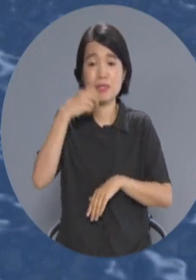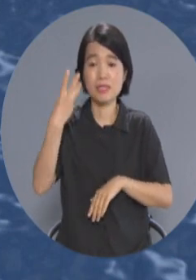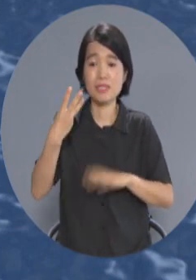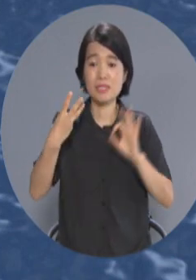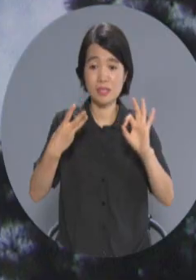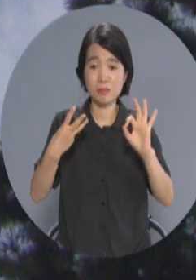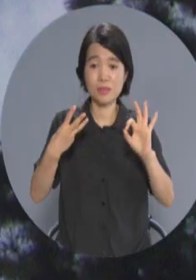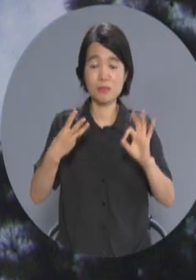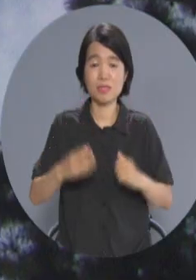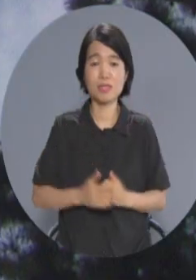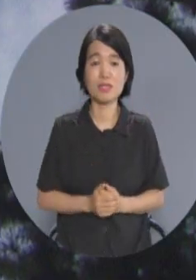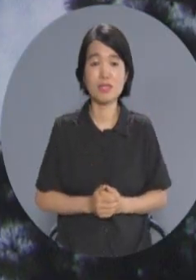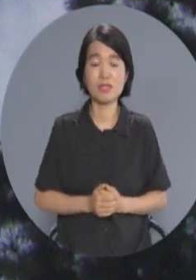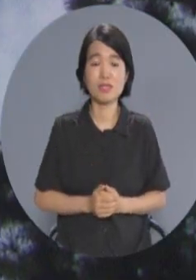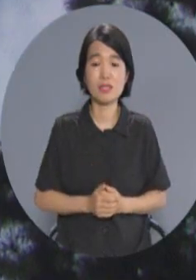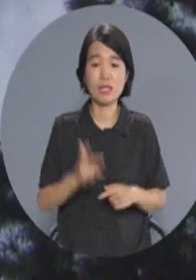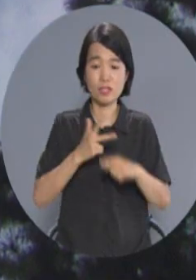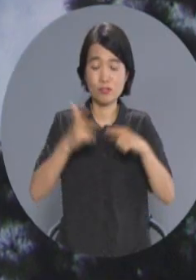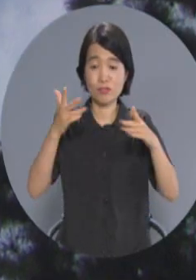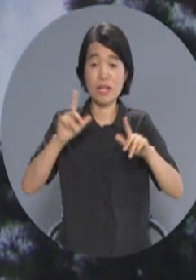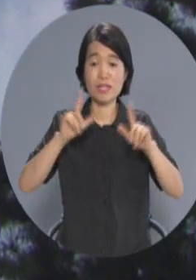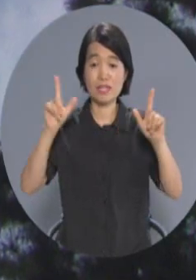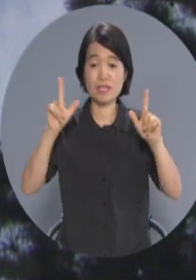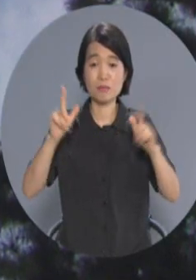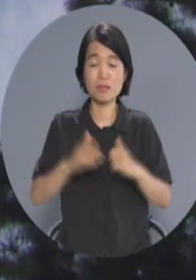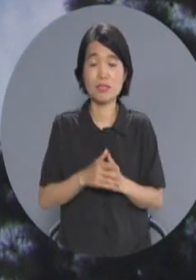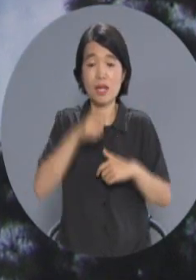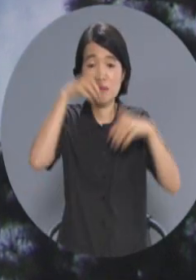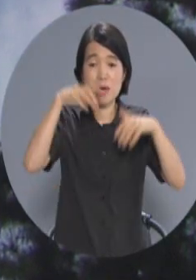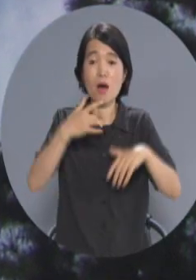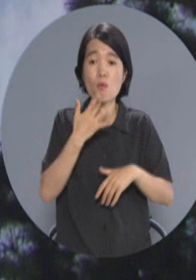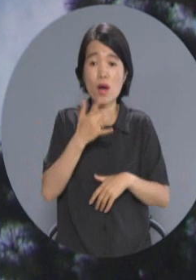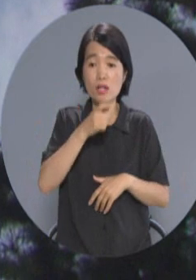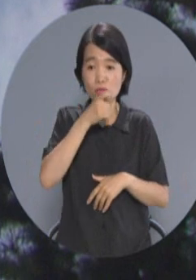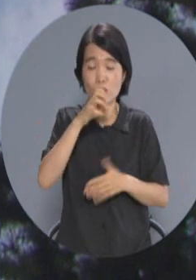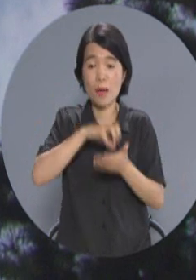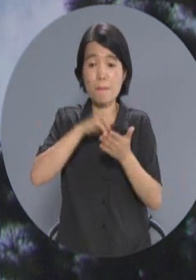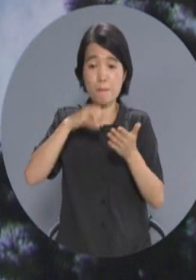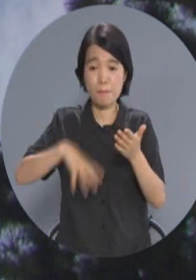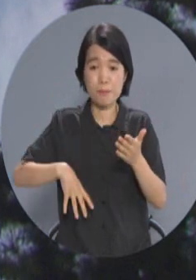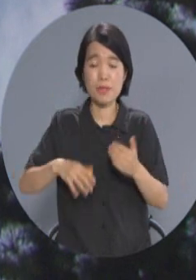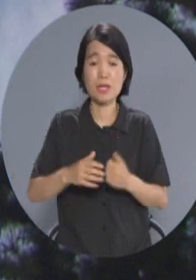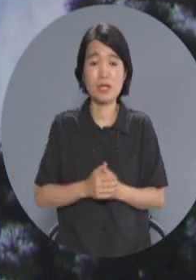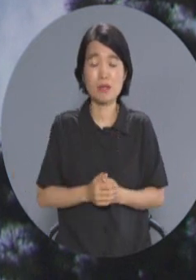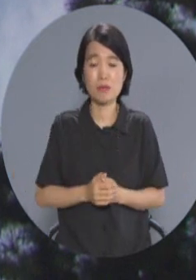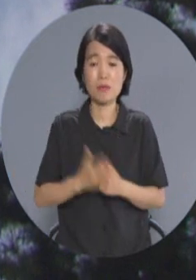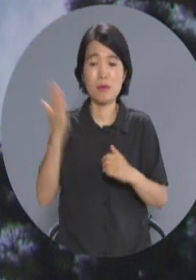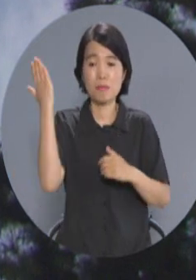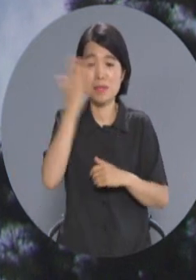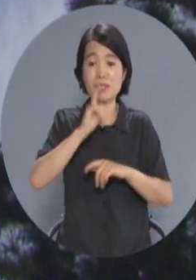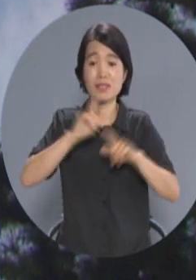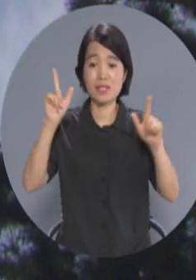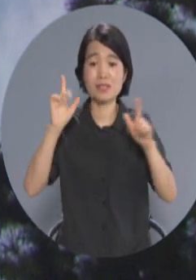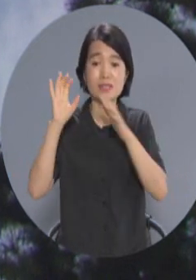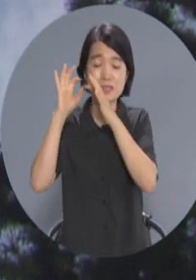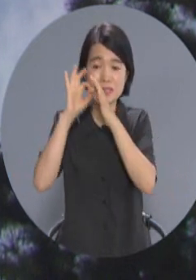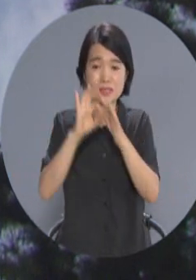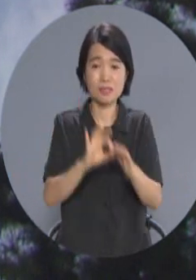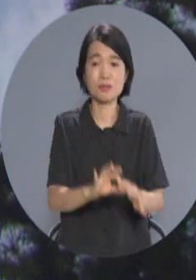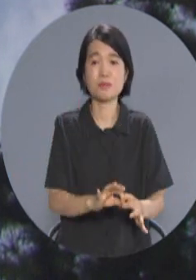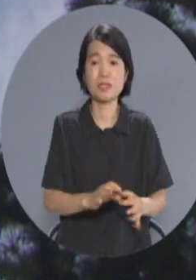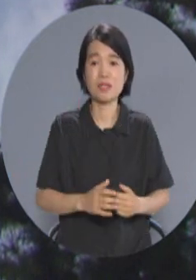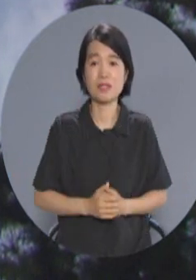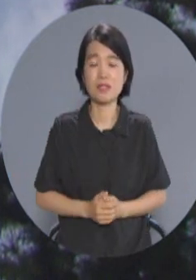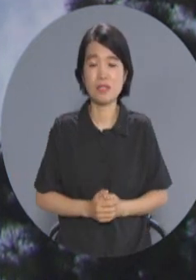입니다 다음은 주간 날씨 입니다 비내리는 화요일과 수요일을 제외하고 맑은 날씨가 계속될 전망입니다